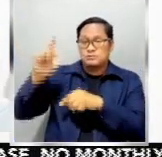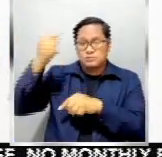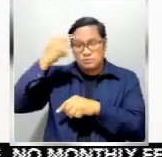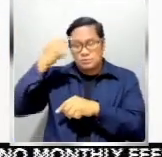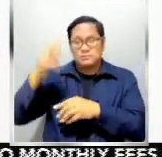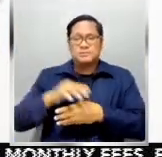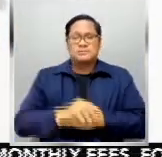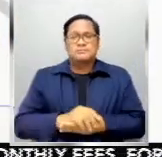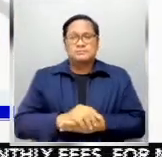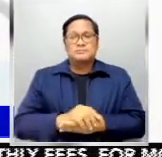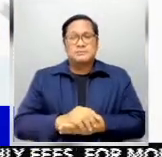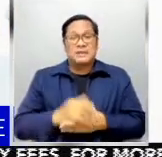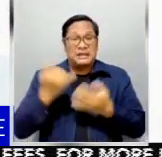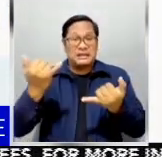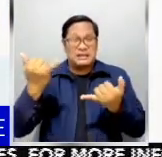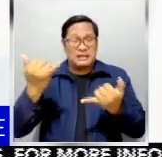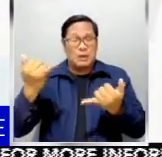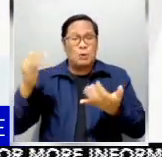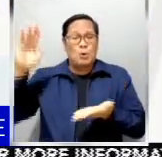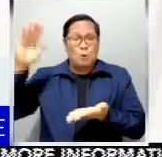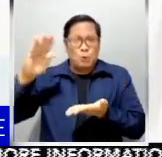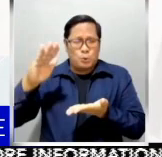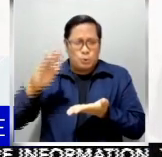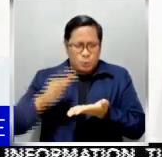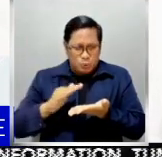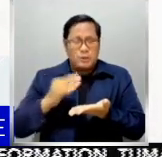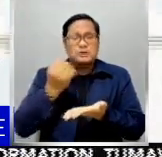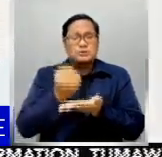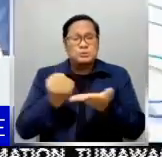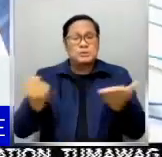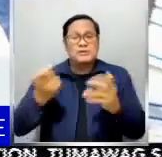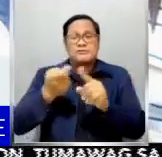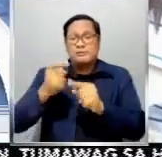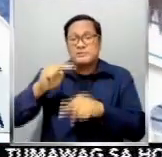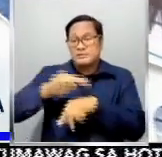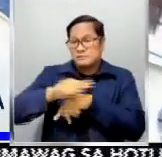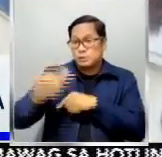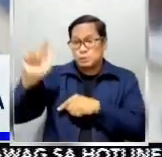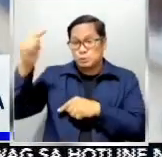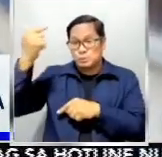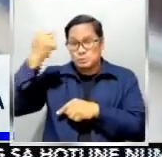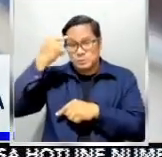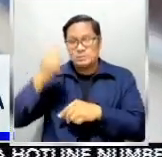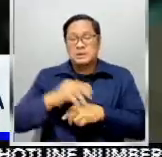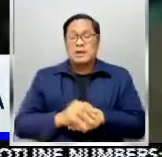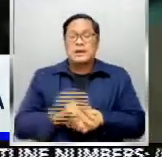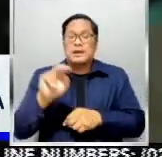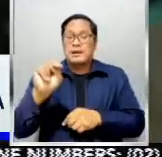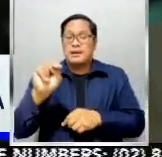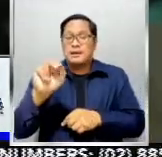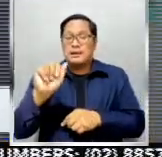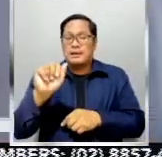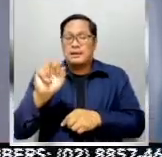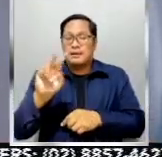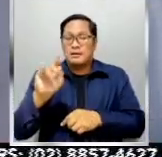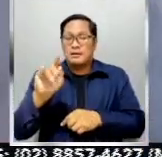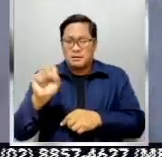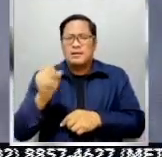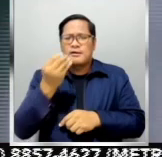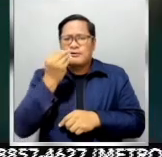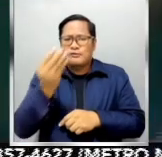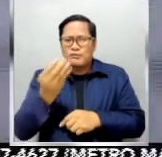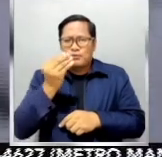bakuna and we're waiting for additional supply coming from the national government. Ang nabotas, kakaunti lang ang supply ng bakuna kumpara sa